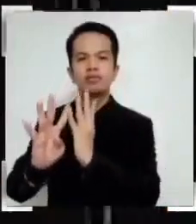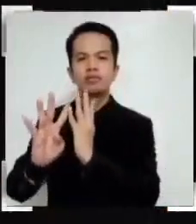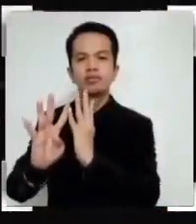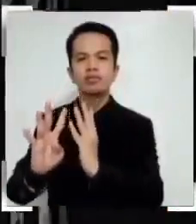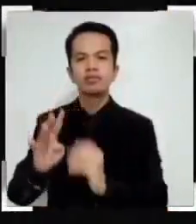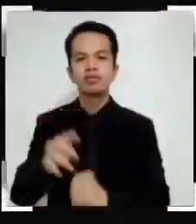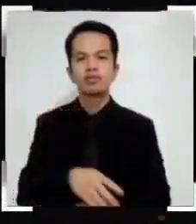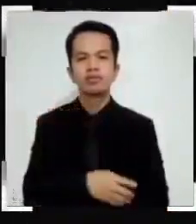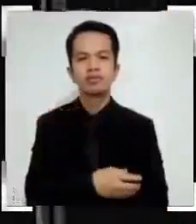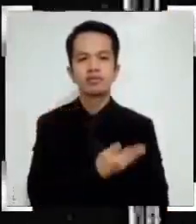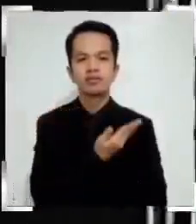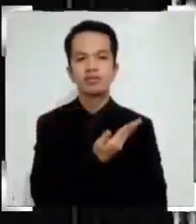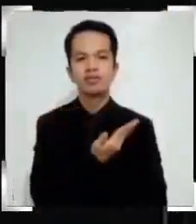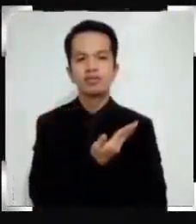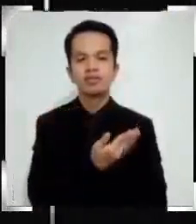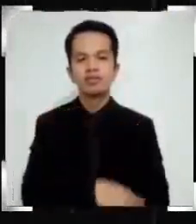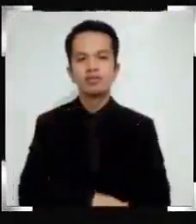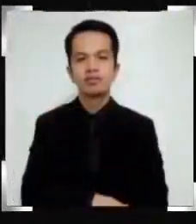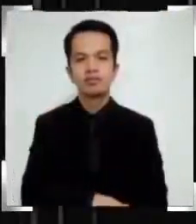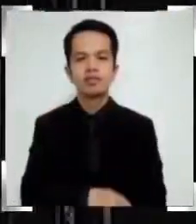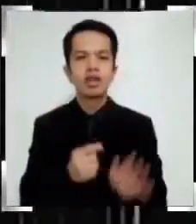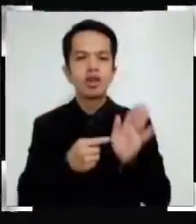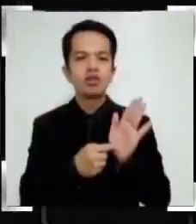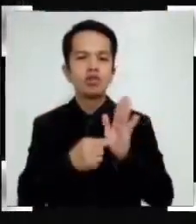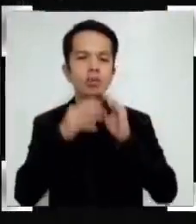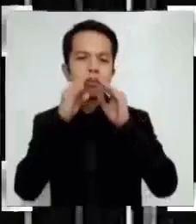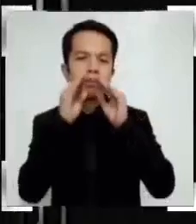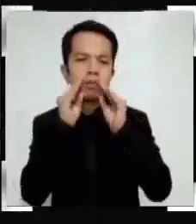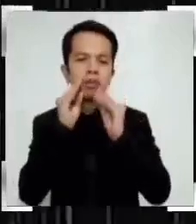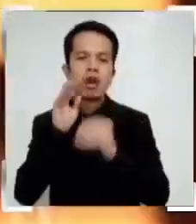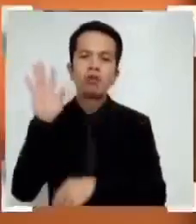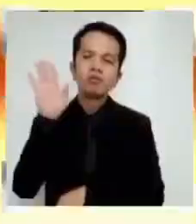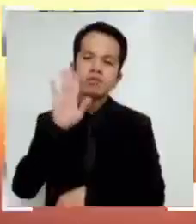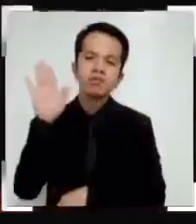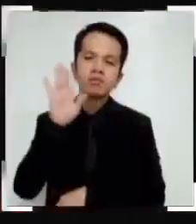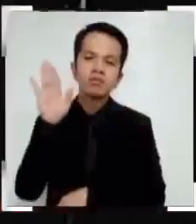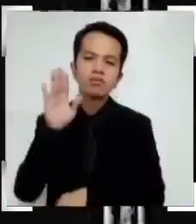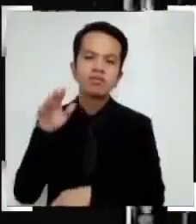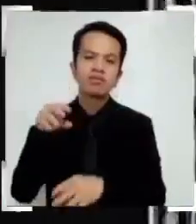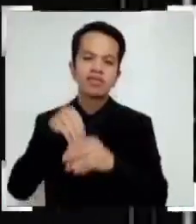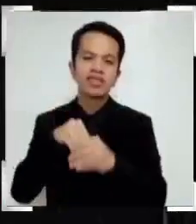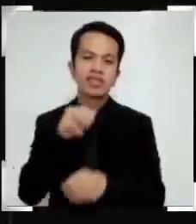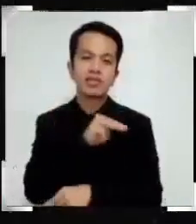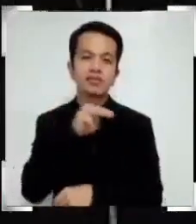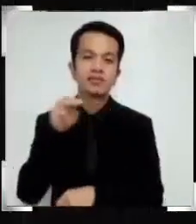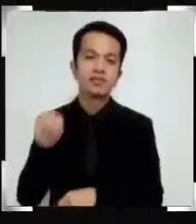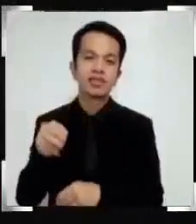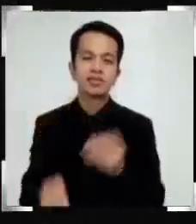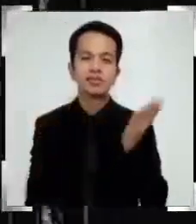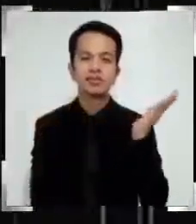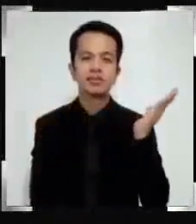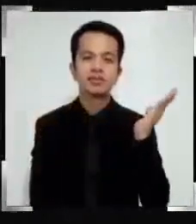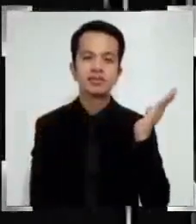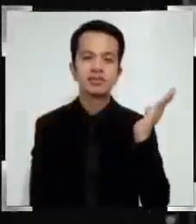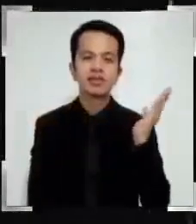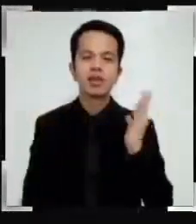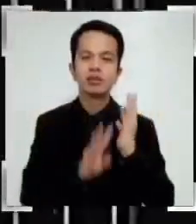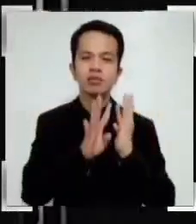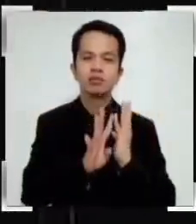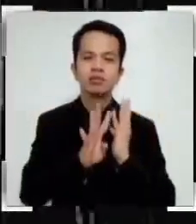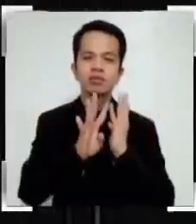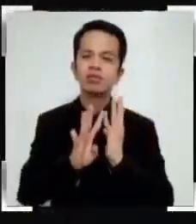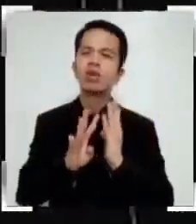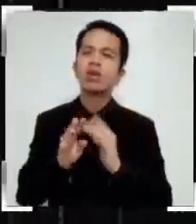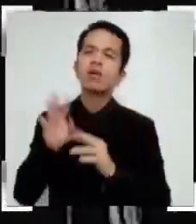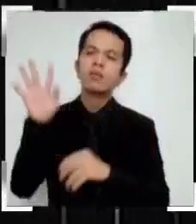endeavor. May sad vibes at namamaalam ang mga empleyadong ito sa Maynila. Paalam kaibigan, paalam. May